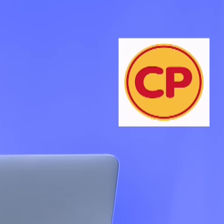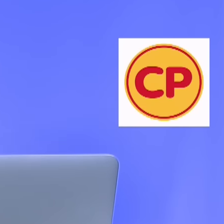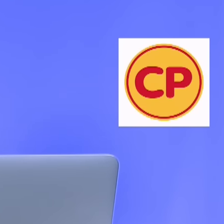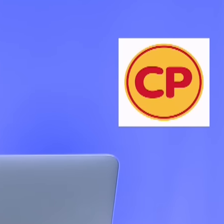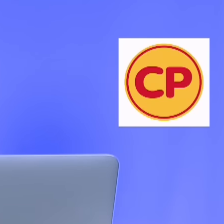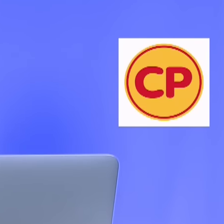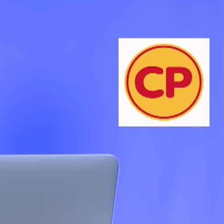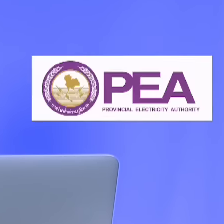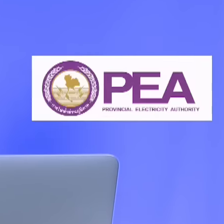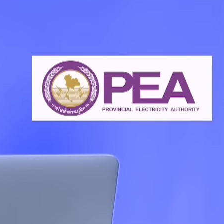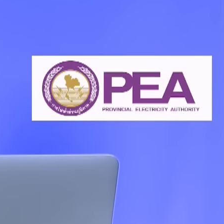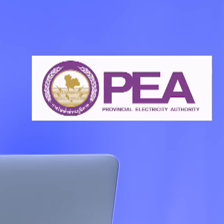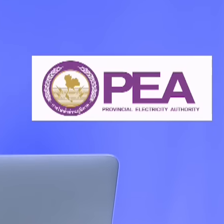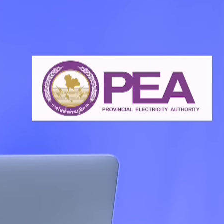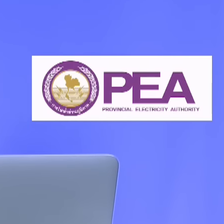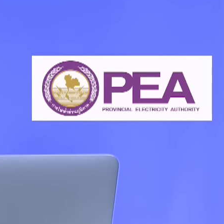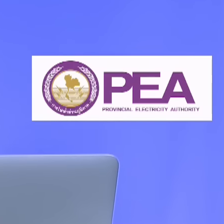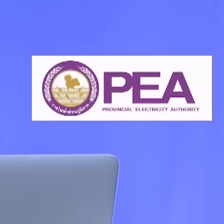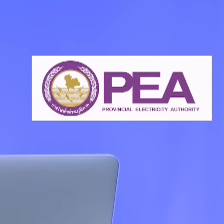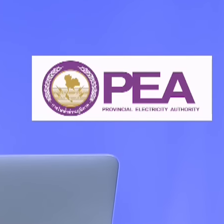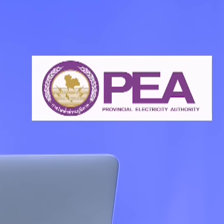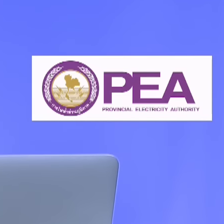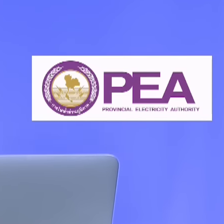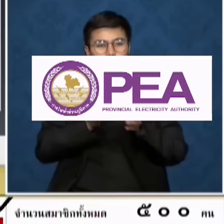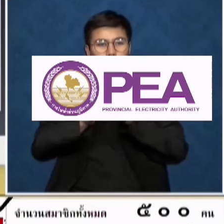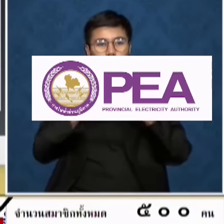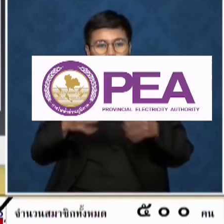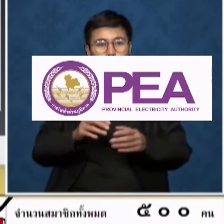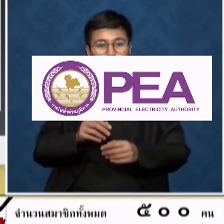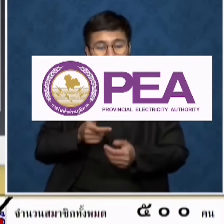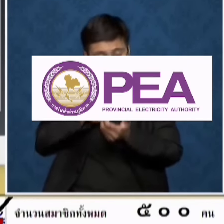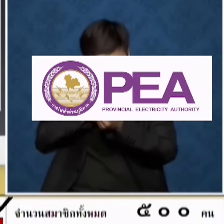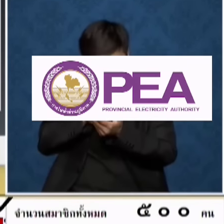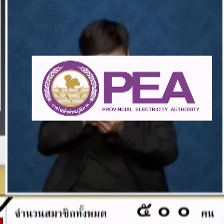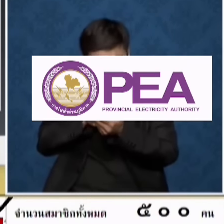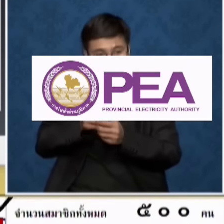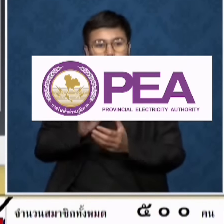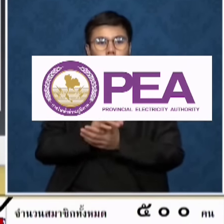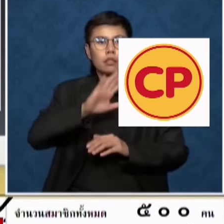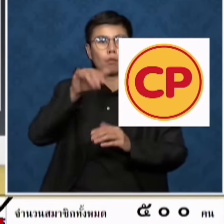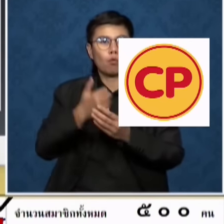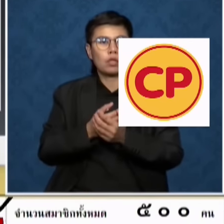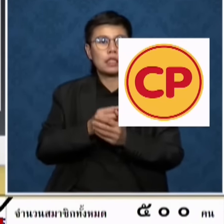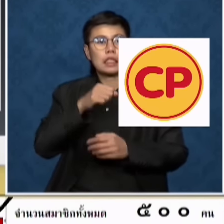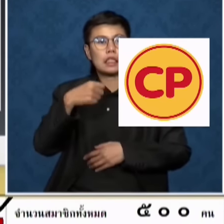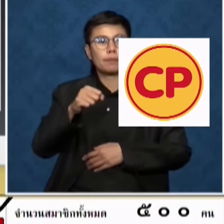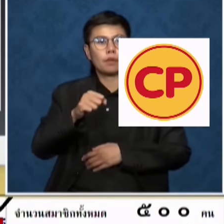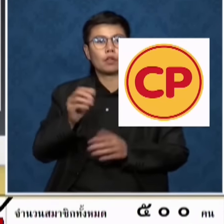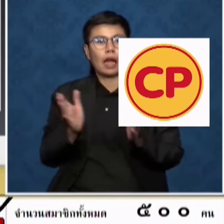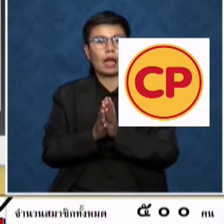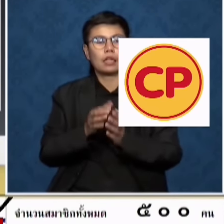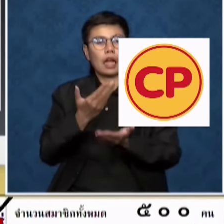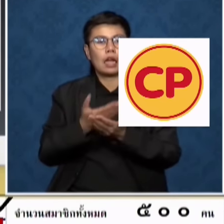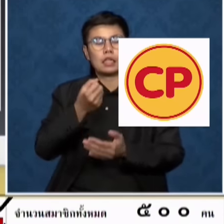งของส.ส.ก้าวไกลเนี่ยพูดถึงงบสตช.นะคะโดยเฉพาะการขอให้ตัดงบเนี่ยแล้วก็จัด